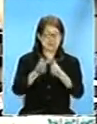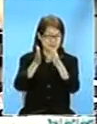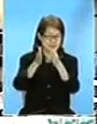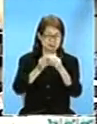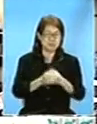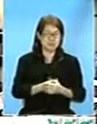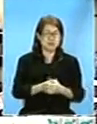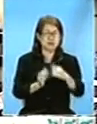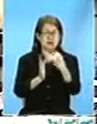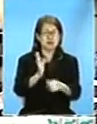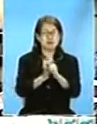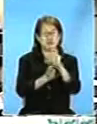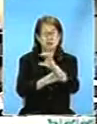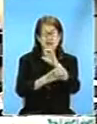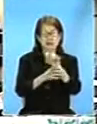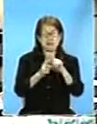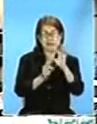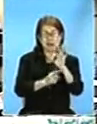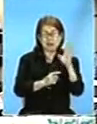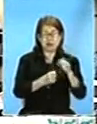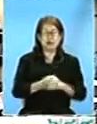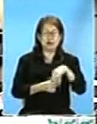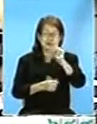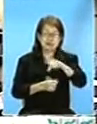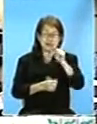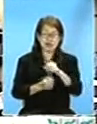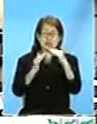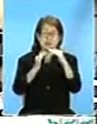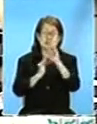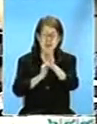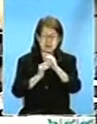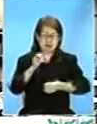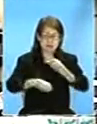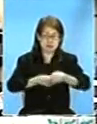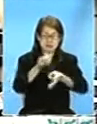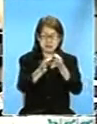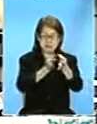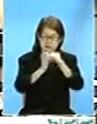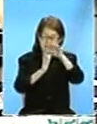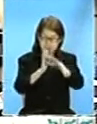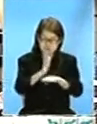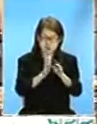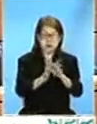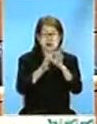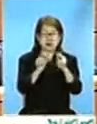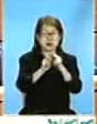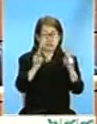ในข้อที่99จริงอยู่ครับท่านใช้สิทธิ์ในการอภิปรายในประเด็นที่กรรมาธิการได้มีการแก้ไ